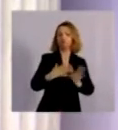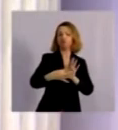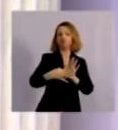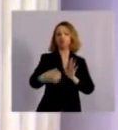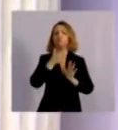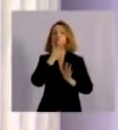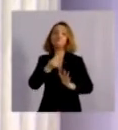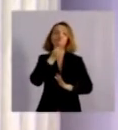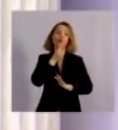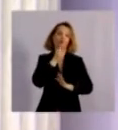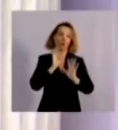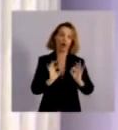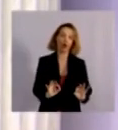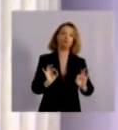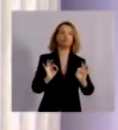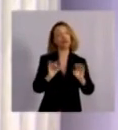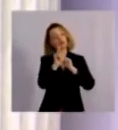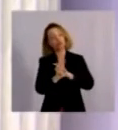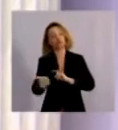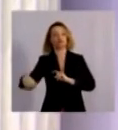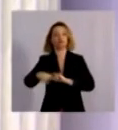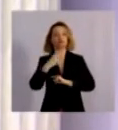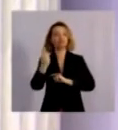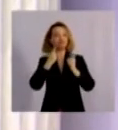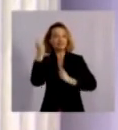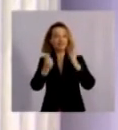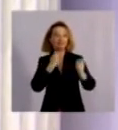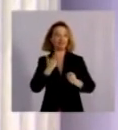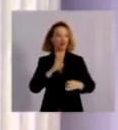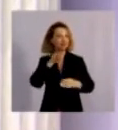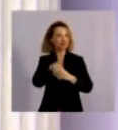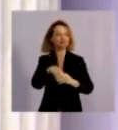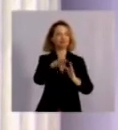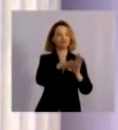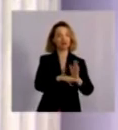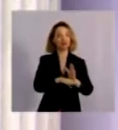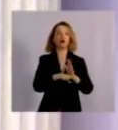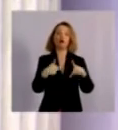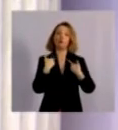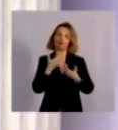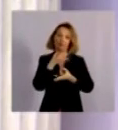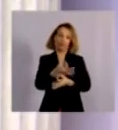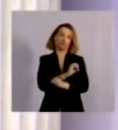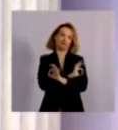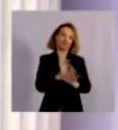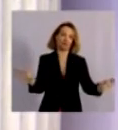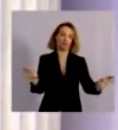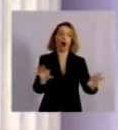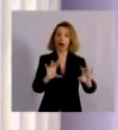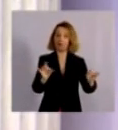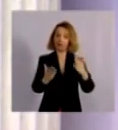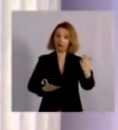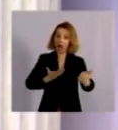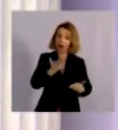μπορεί να σκέφτεστε να συμμετέχετε σε ένα τέτοιο πρόγραμμα, σας διαβεβαιώνω ότι πολύ δύσκολα θα αγνοήσει